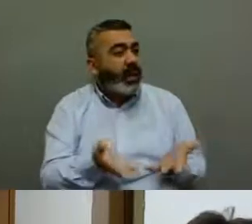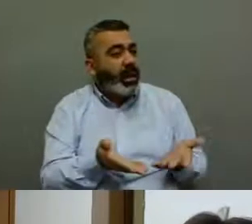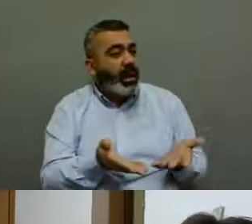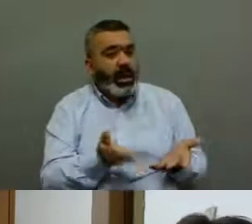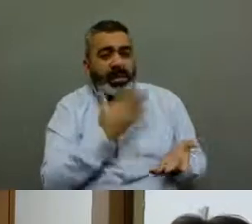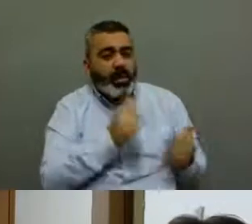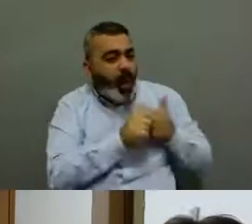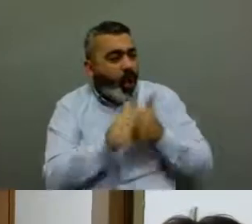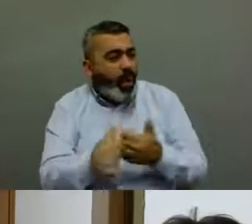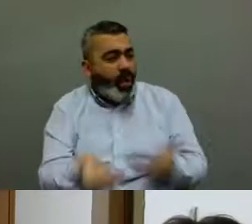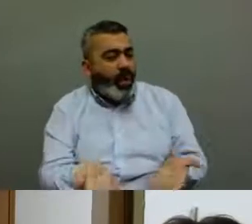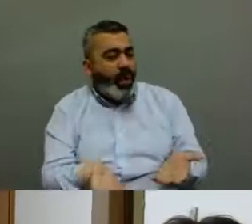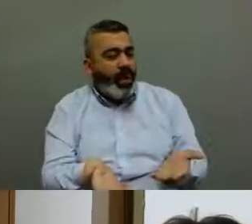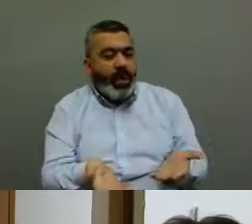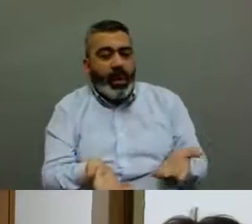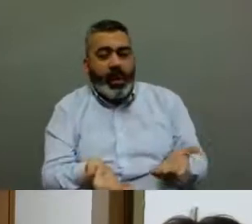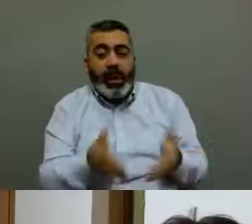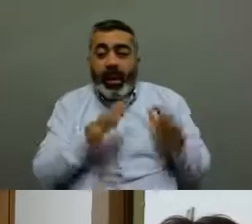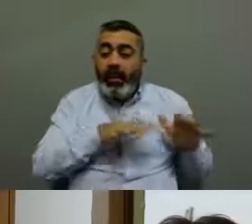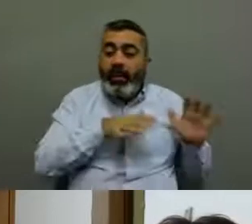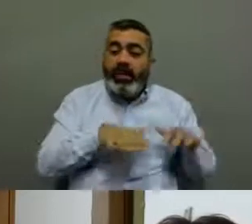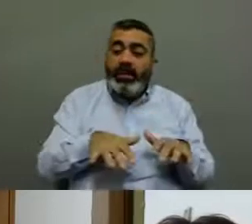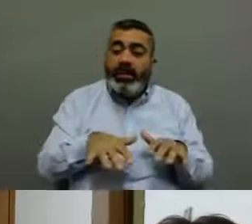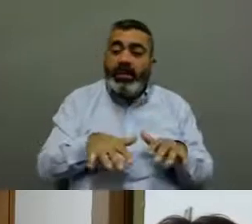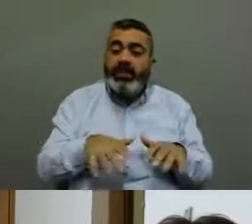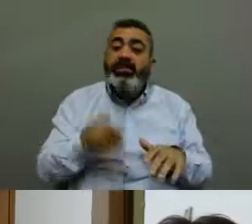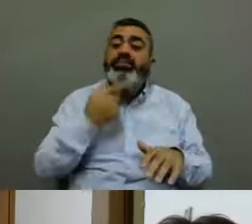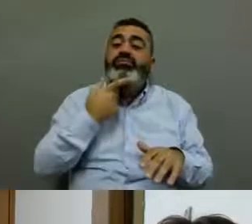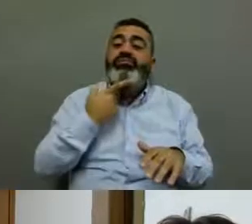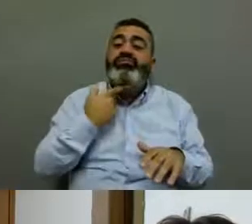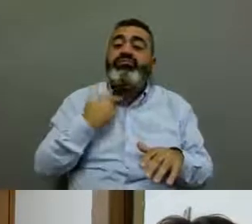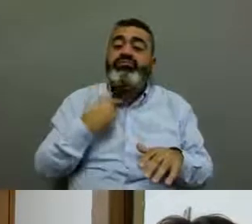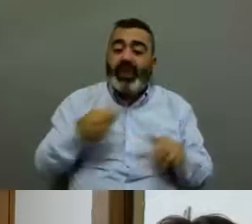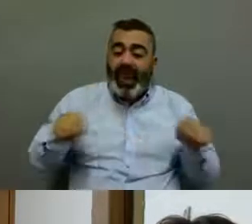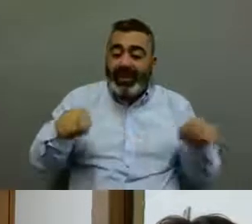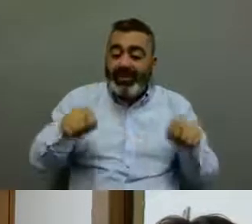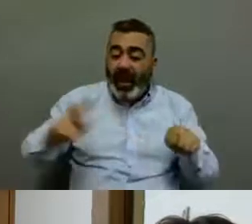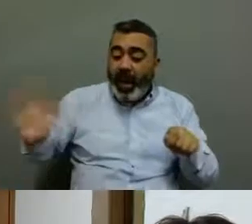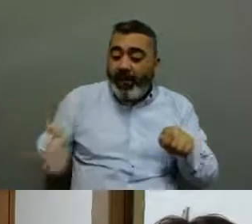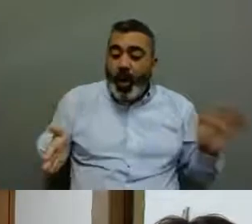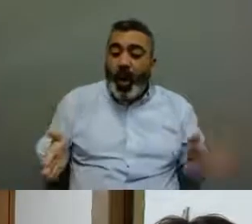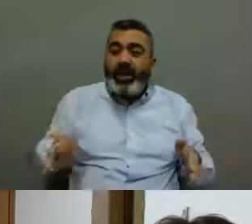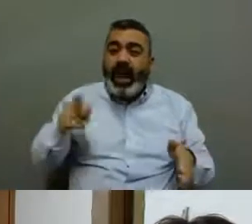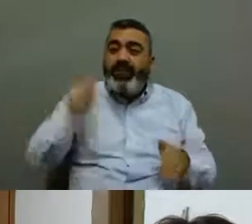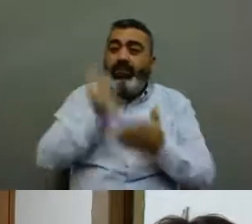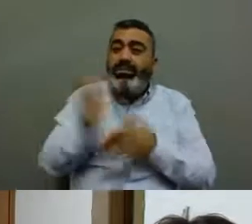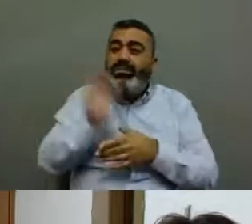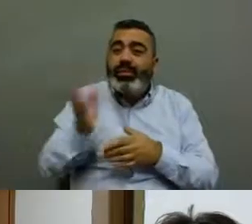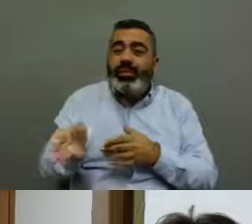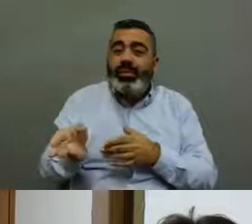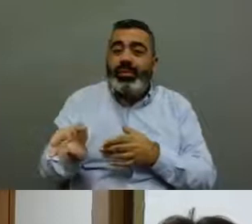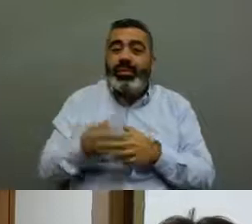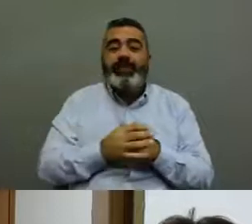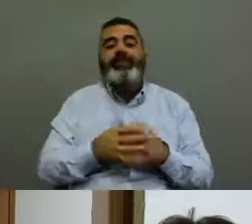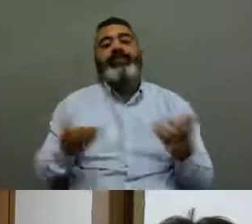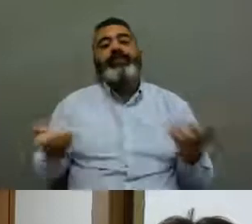μας ακολουθείτε?» Και τότε τα παιδάκια είπαν, «Μας άρεσαν πάρα πολύ τα αυτοκόλλητα στο καροτσάκι και θέλουμε να ρωτήσουμε από πού τα πήρατε».